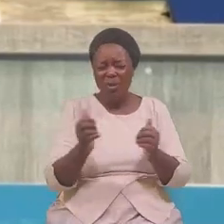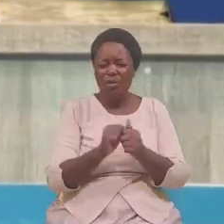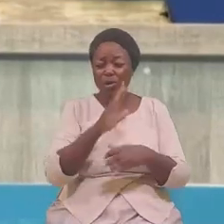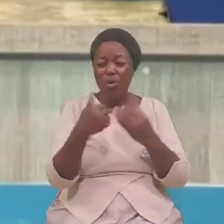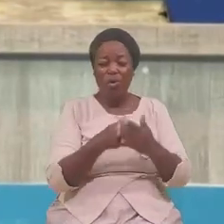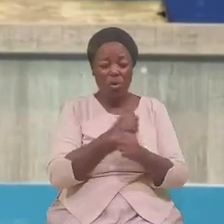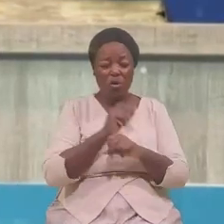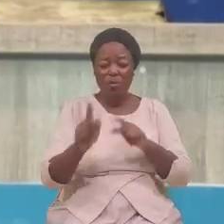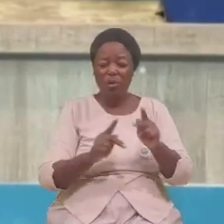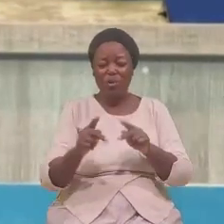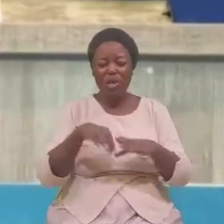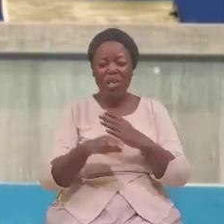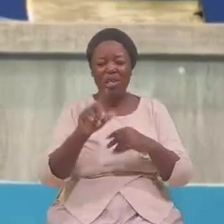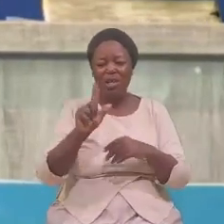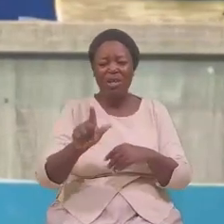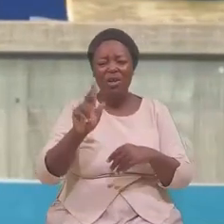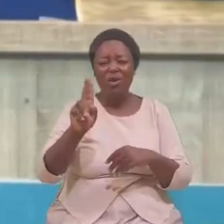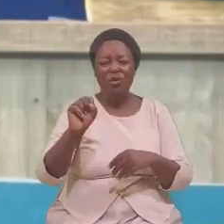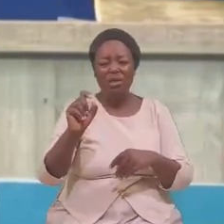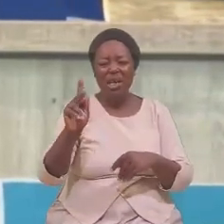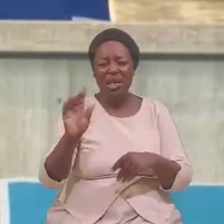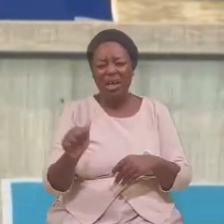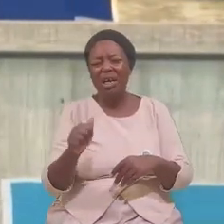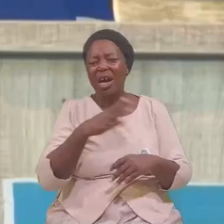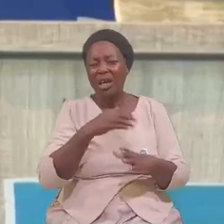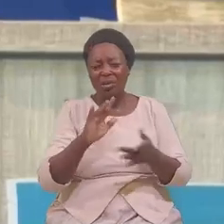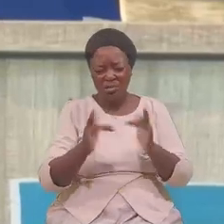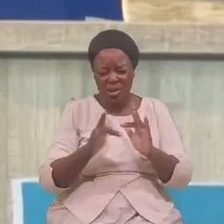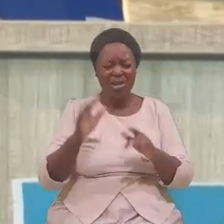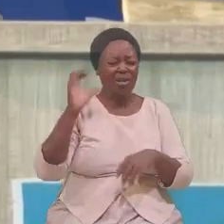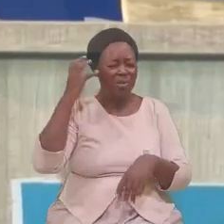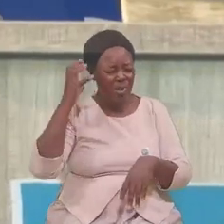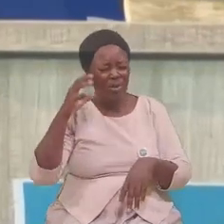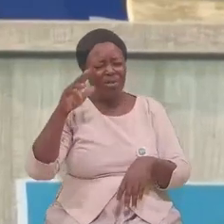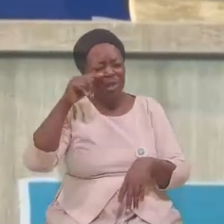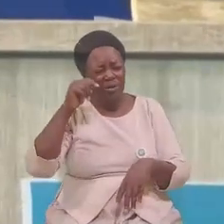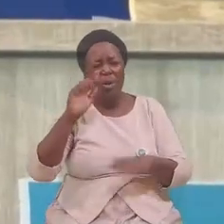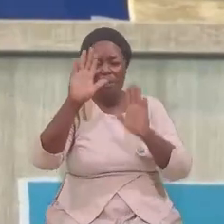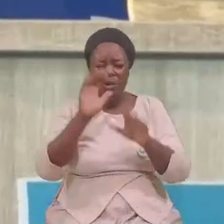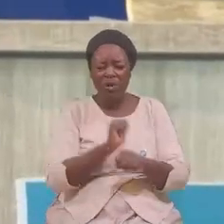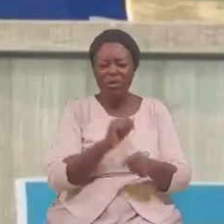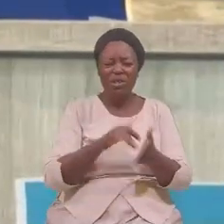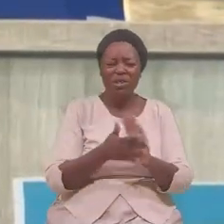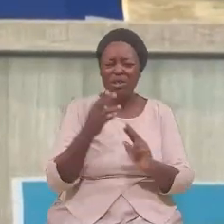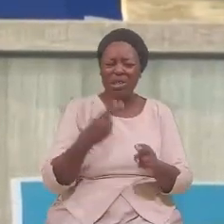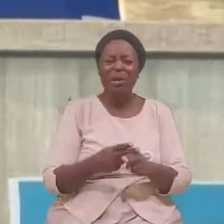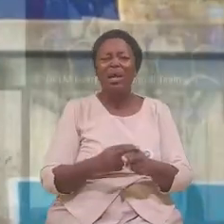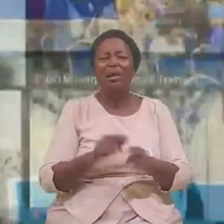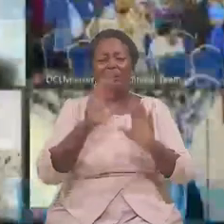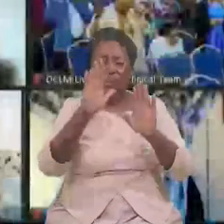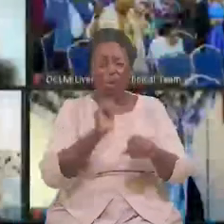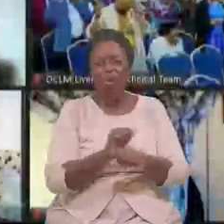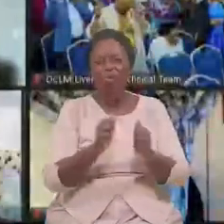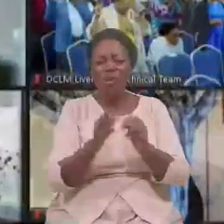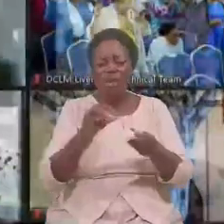à Lusaka. Et ceux qui sont en ligne à la radio, suivent à la télévision. Miracle sans nombre. Prodiges